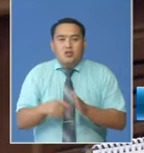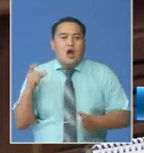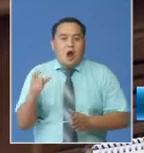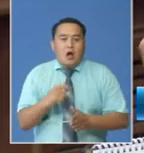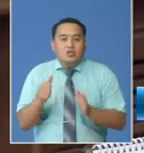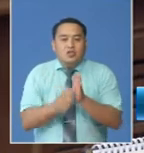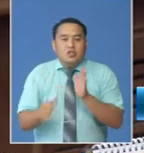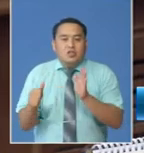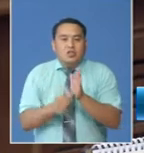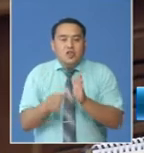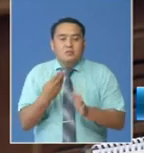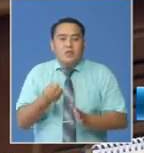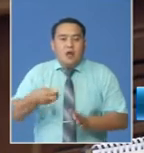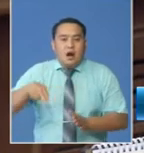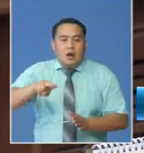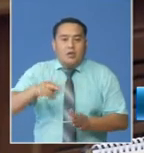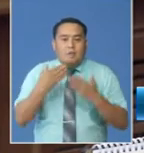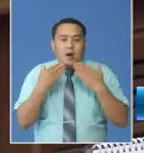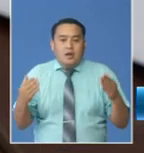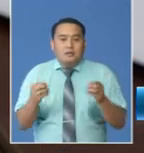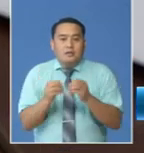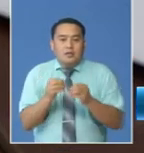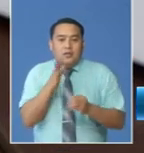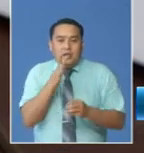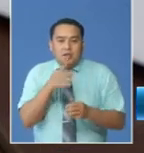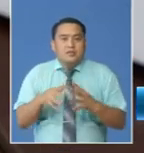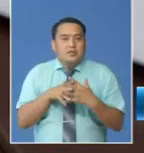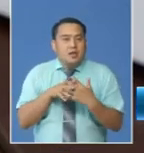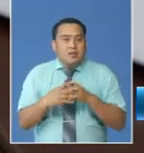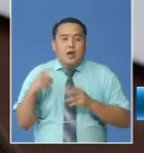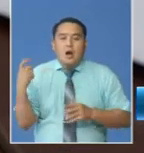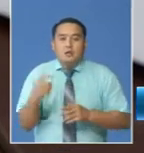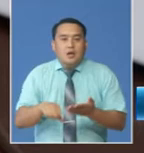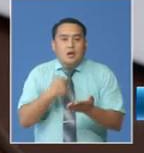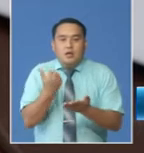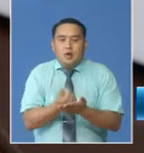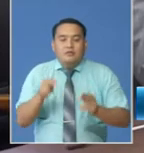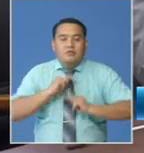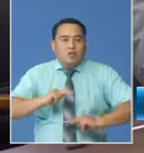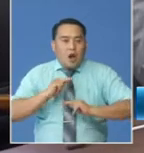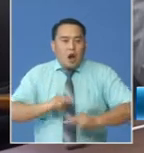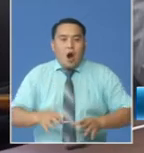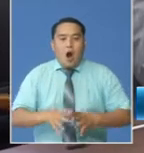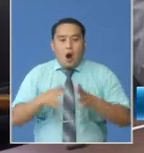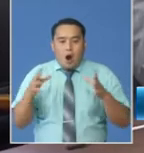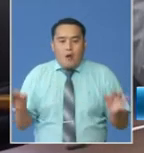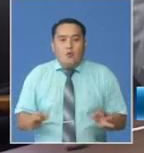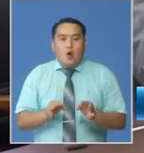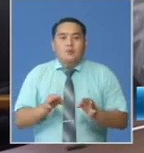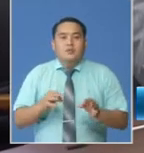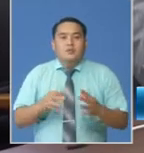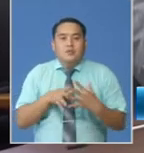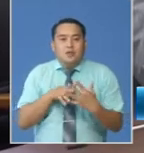страны 66 миллиардов долларов за последние 10 лет. Сельское хозяйство – главный сектор сотрудничества. Объем торговли